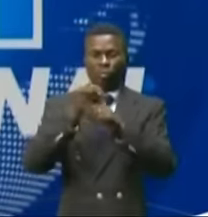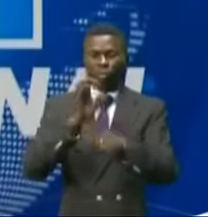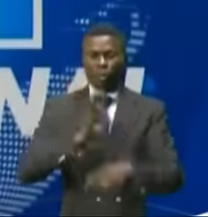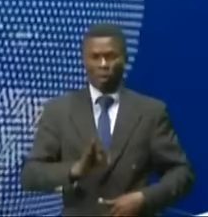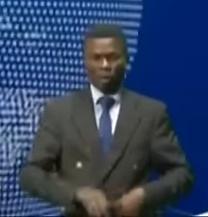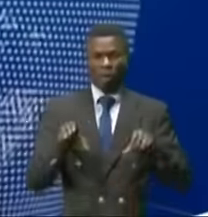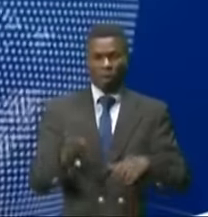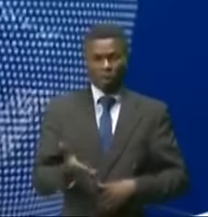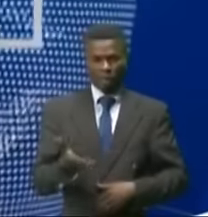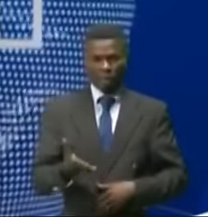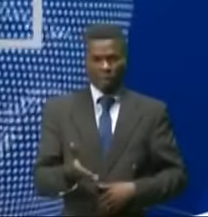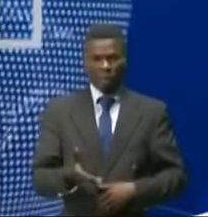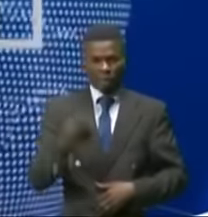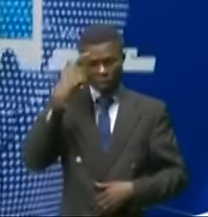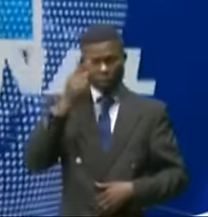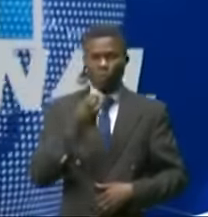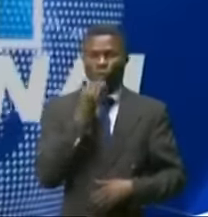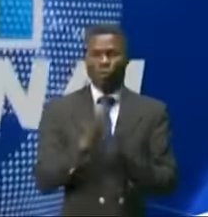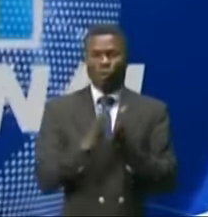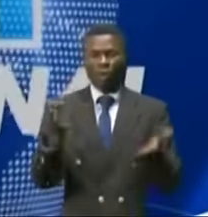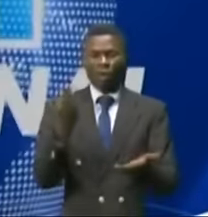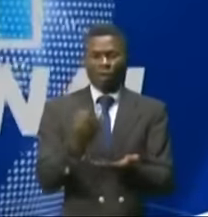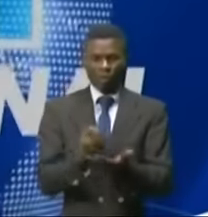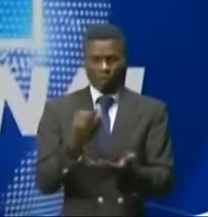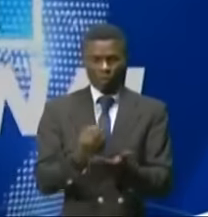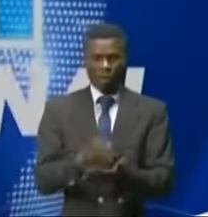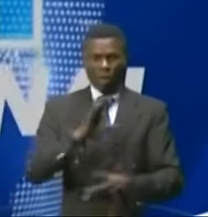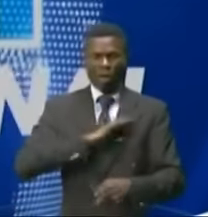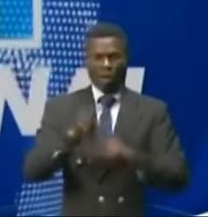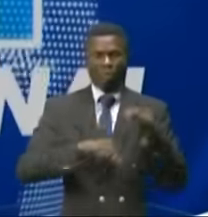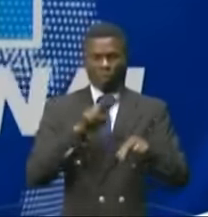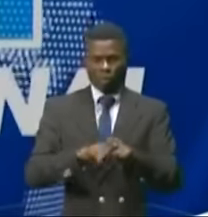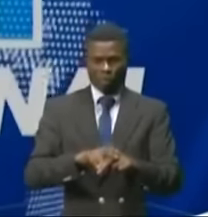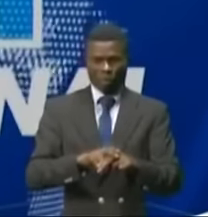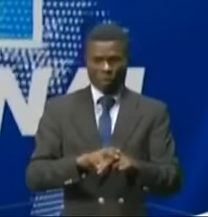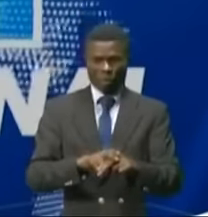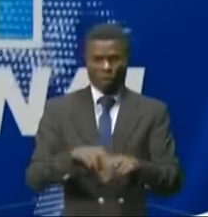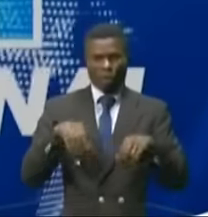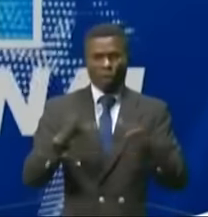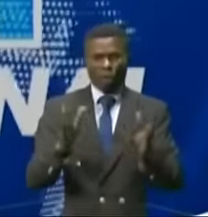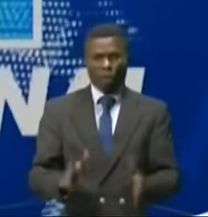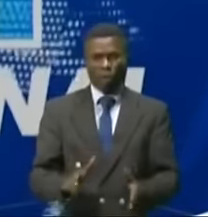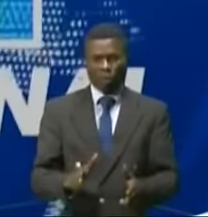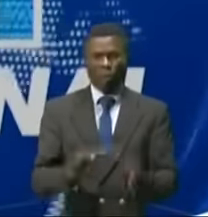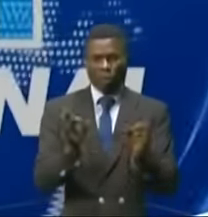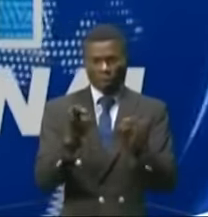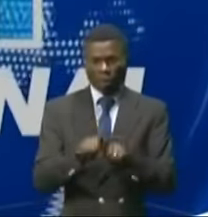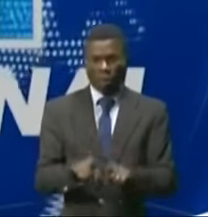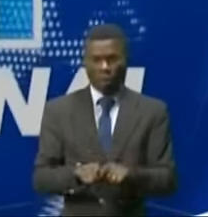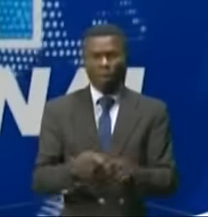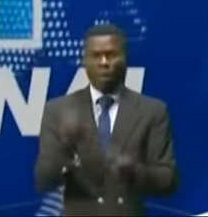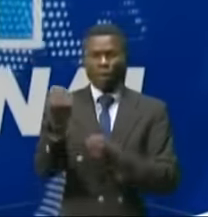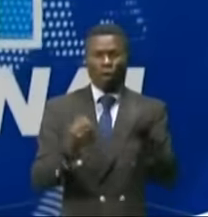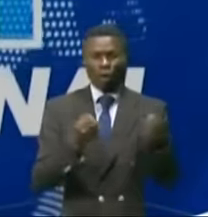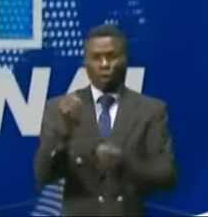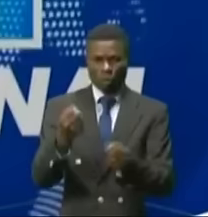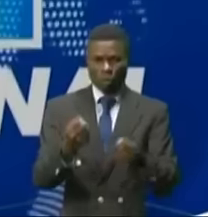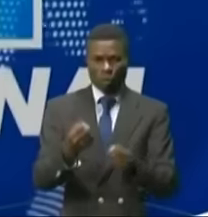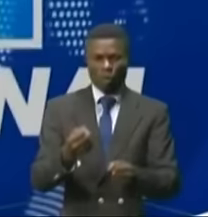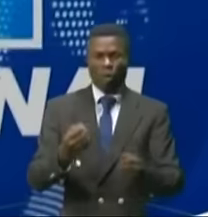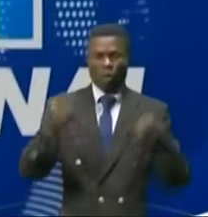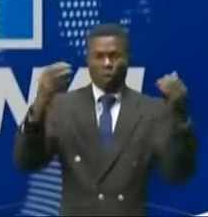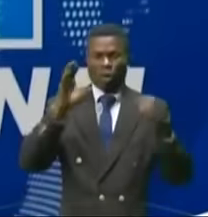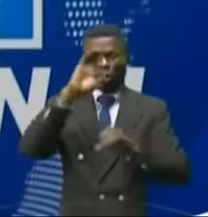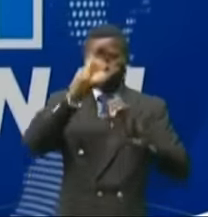congolais Félix Tshisekedi pour l'inspection générale de la police nationale congolaise. Bien sûr, ce sont des véhicules. Le